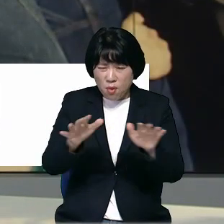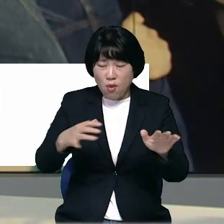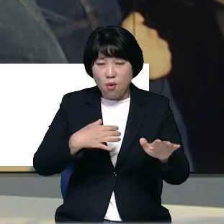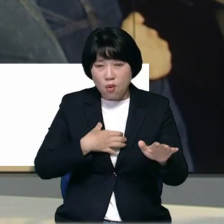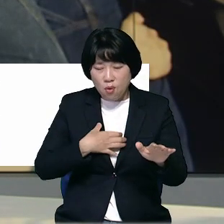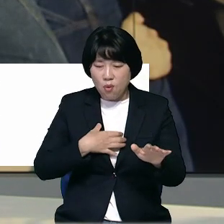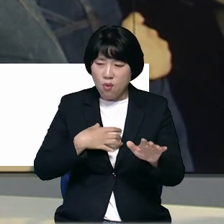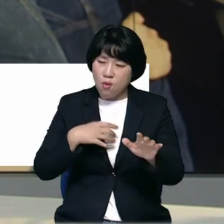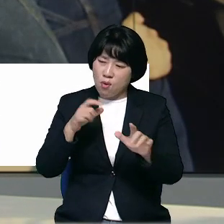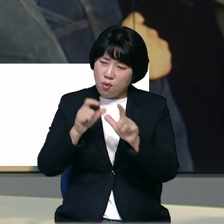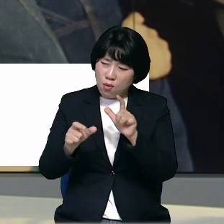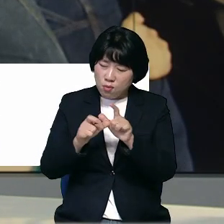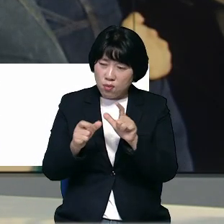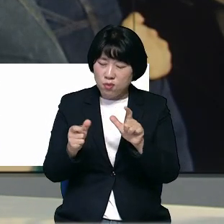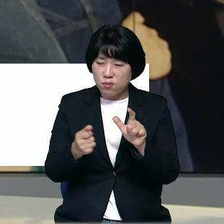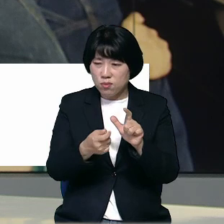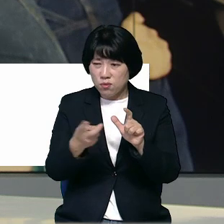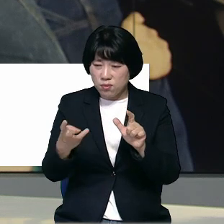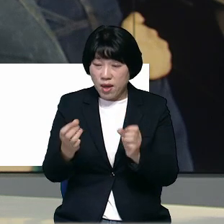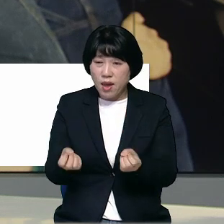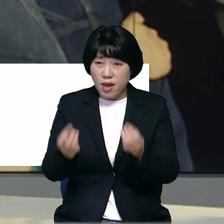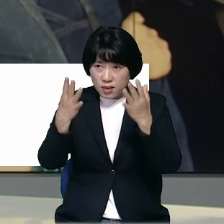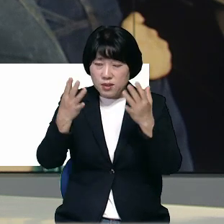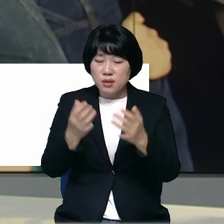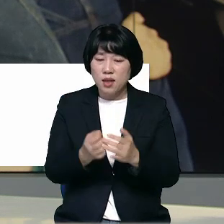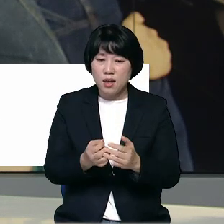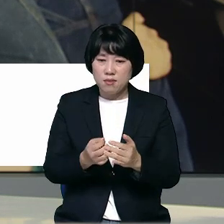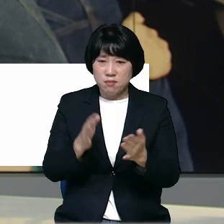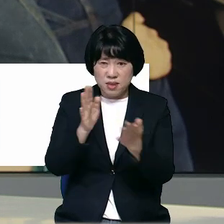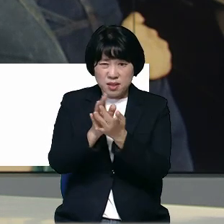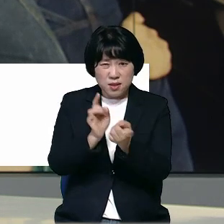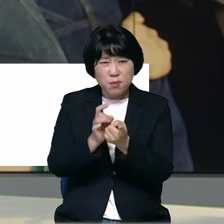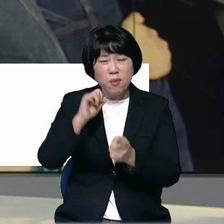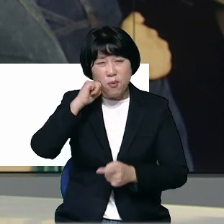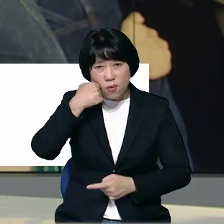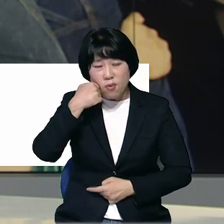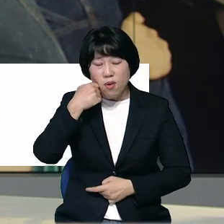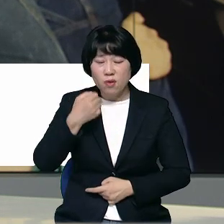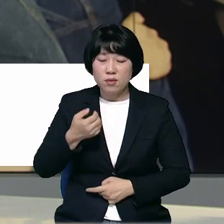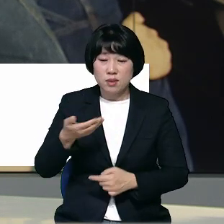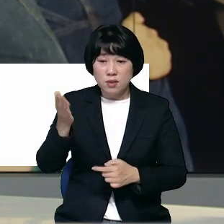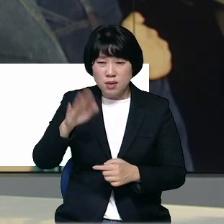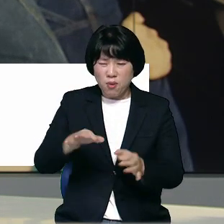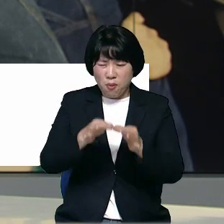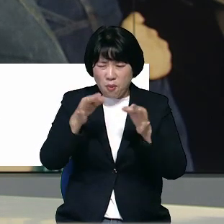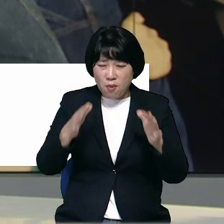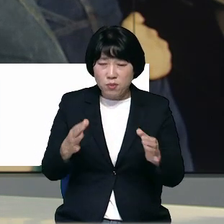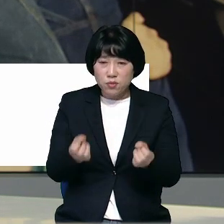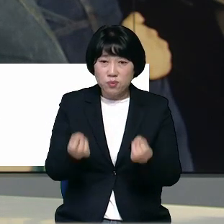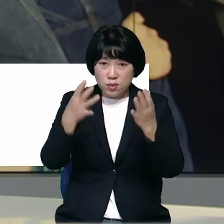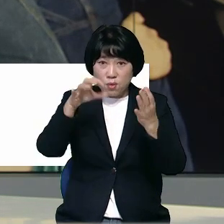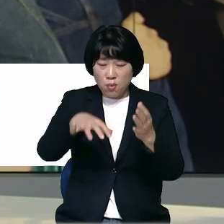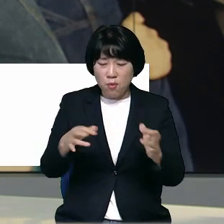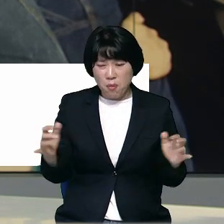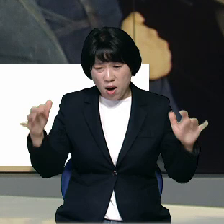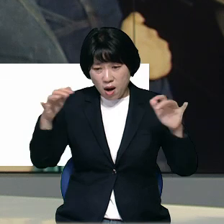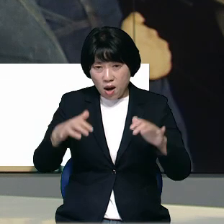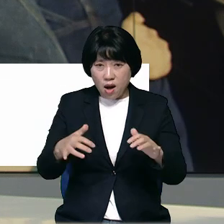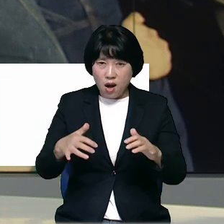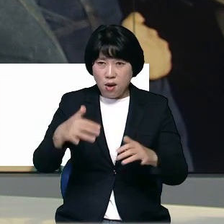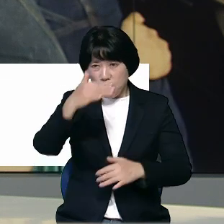우려해 일부 행사들은 비대면 방식으로 진행될 예정이지만 오랜만에 대규모 축제 현장을 찾은 시민들은